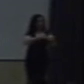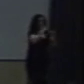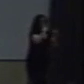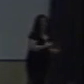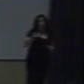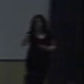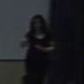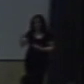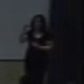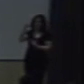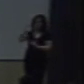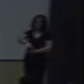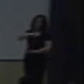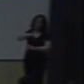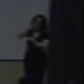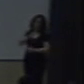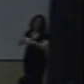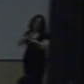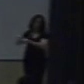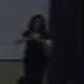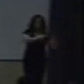sinó per tothom, jo crec.